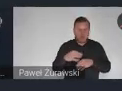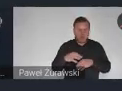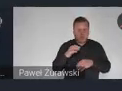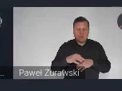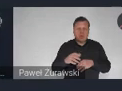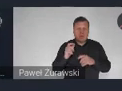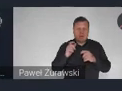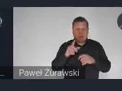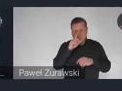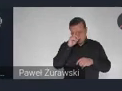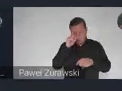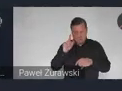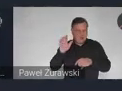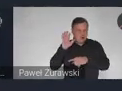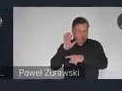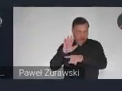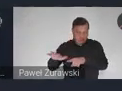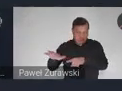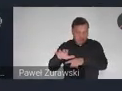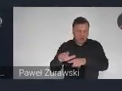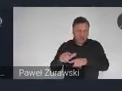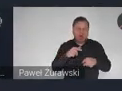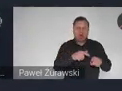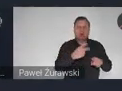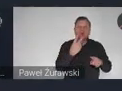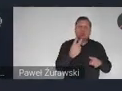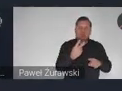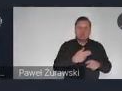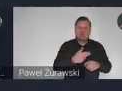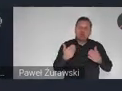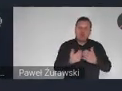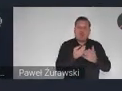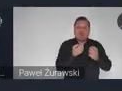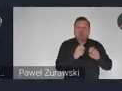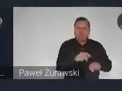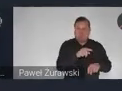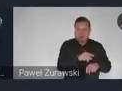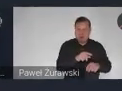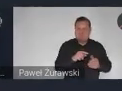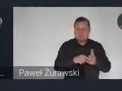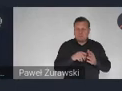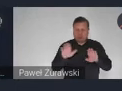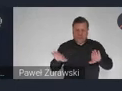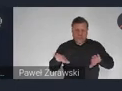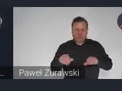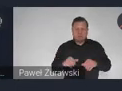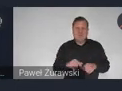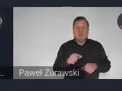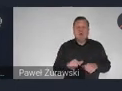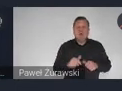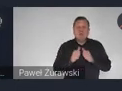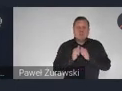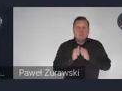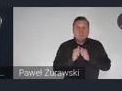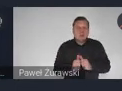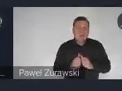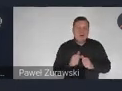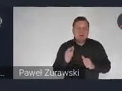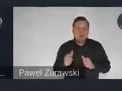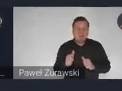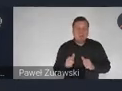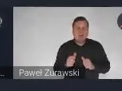ludowych Natomiast drugi nowo powstałych natomiast zadania które mogą podejmować